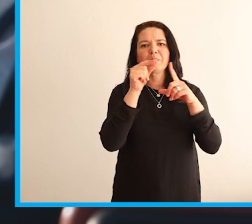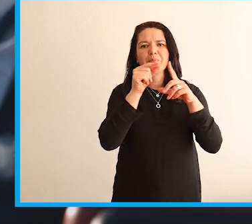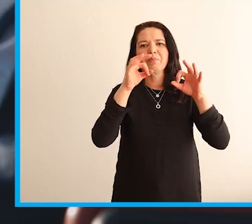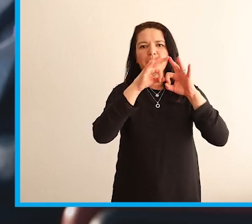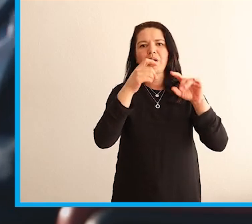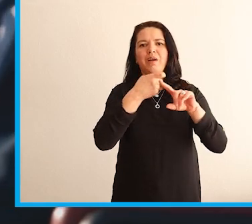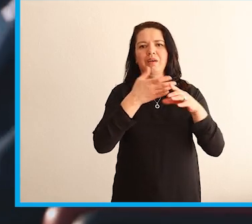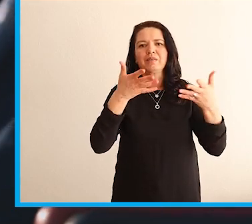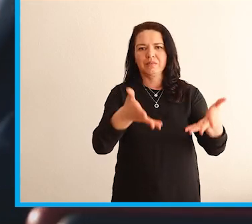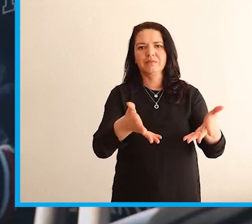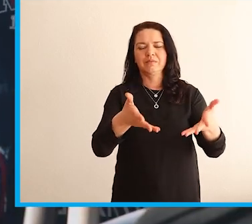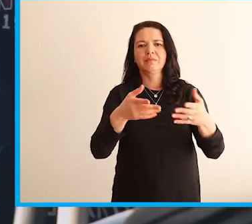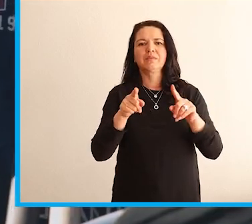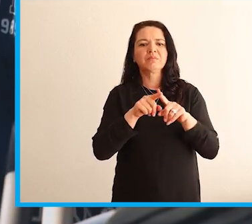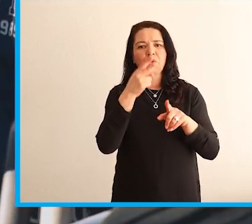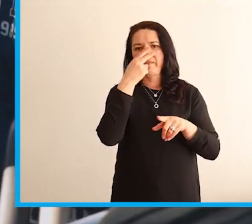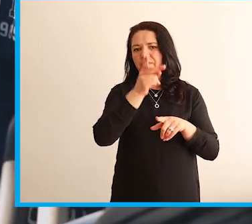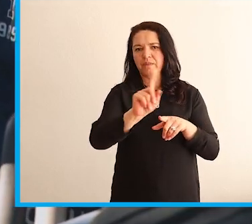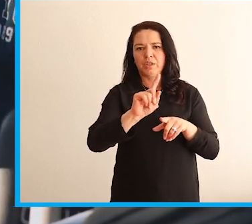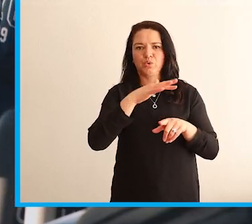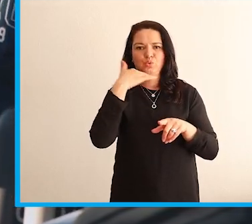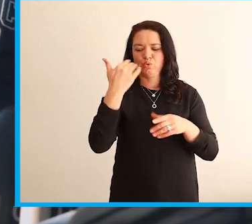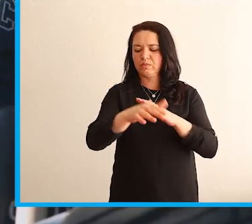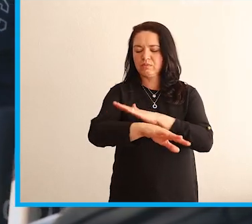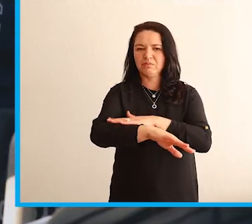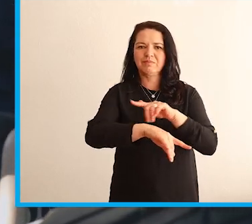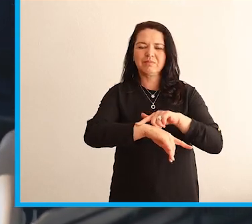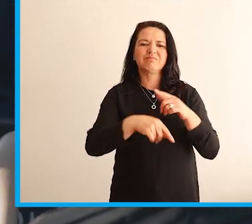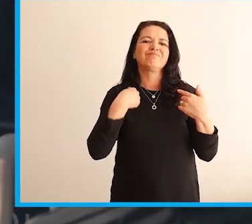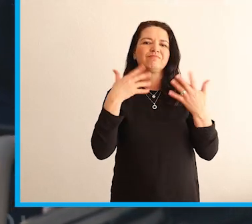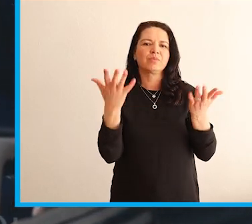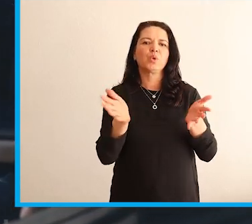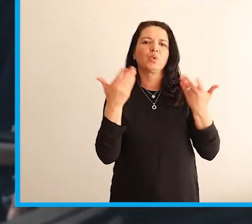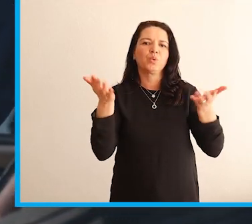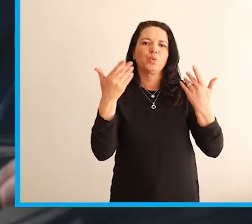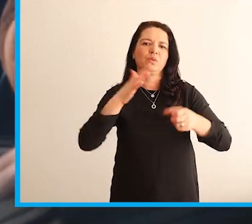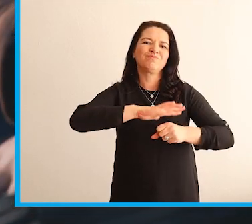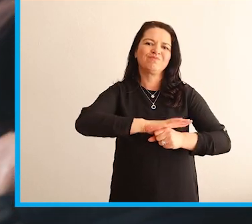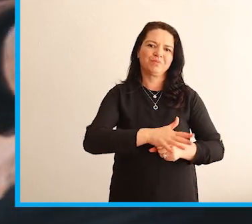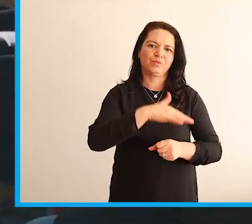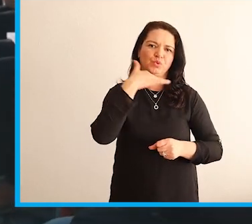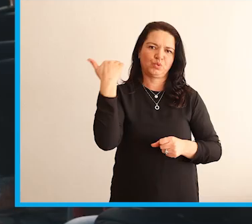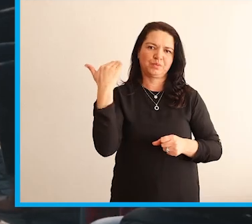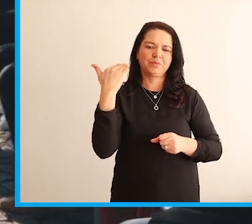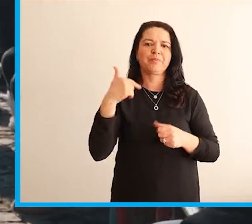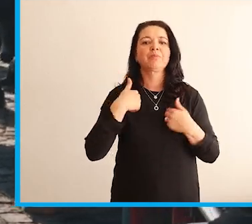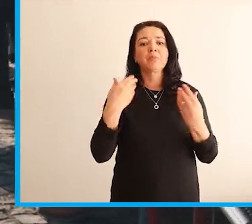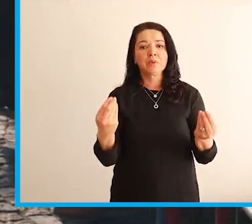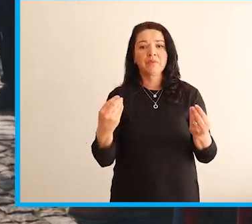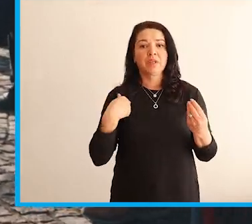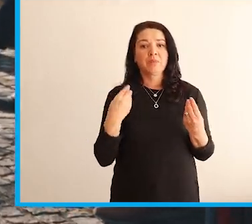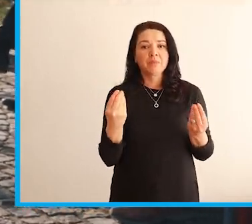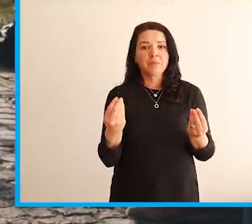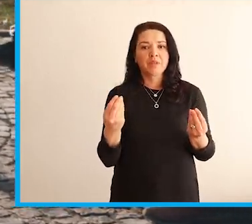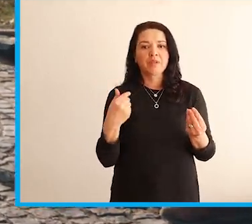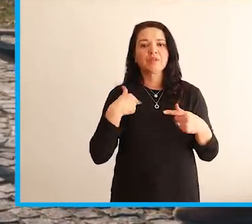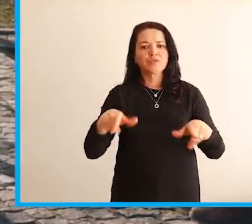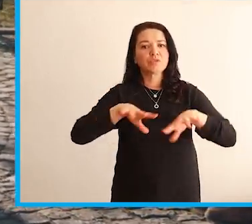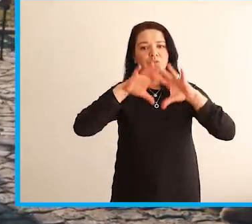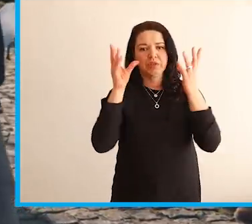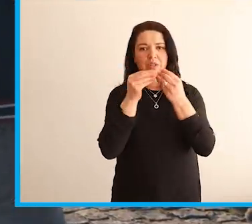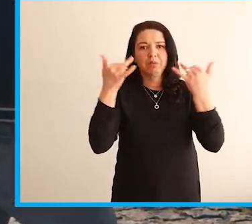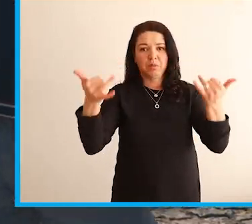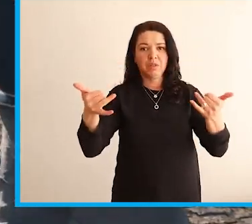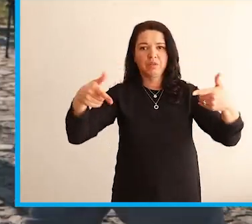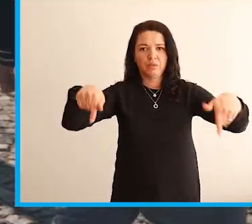gëfizuar në të dorës. Kjo nuk vërën e qumë, për me shpesh diskriminimi për këtë gjë. Po vjen mirë që gjithë